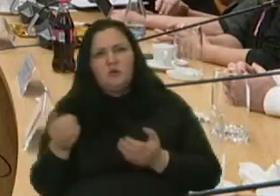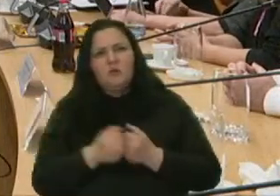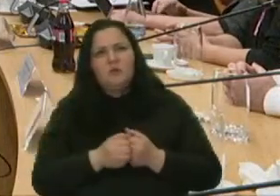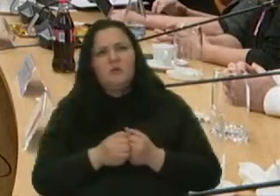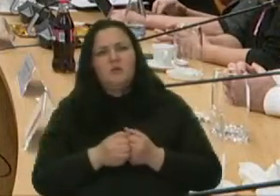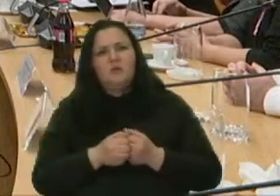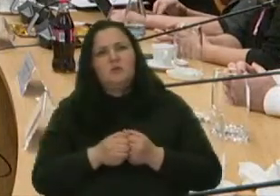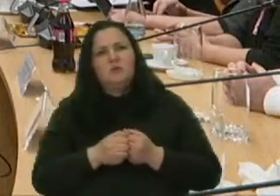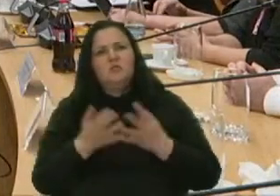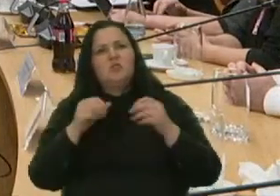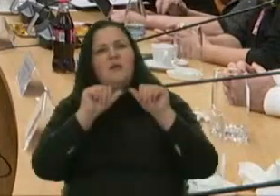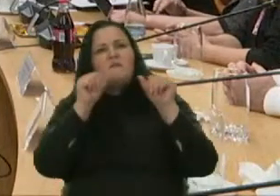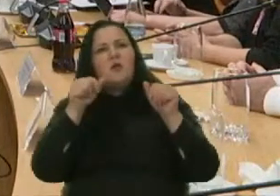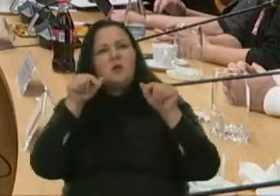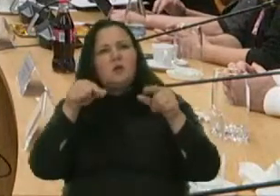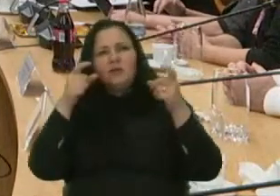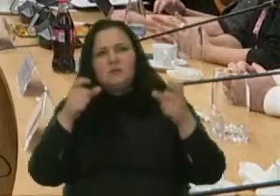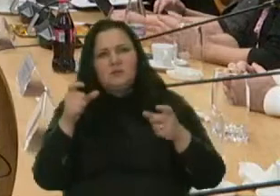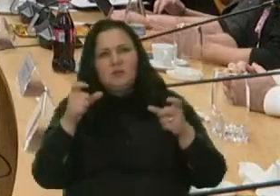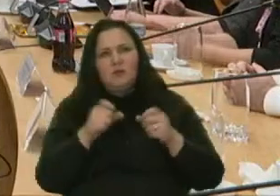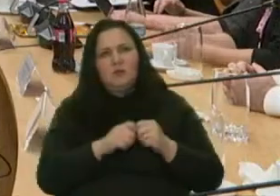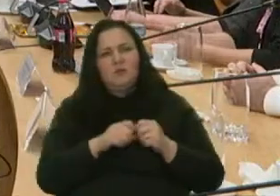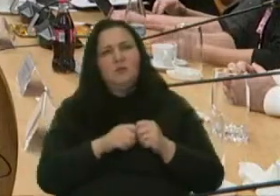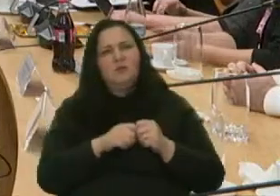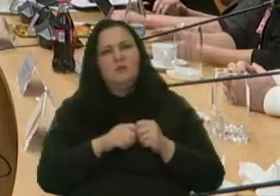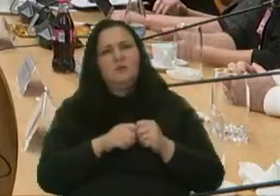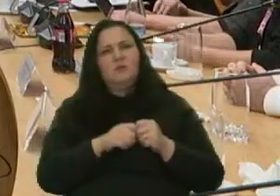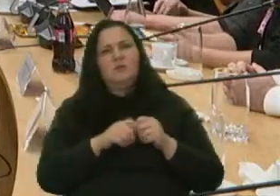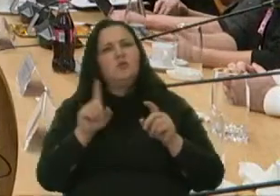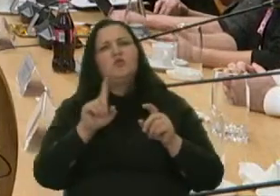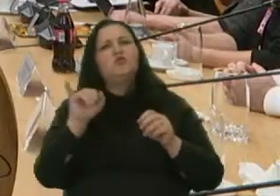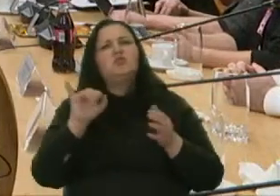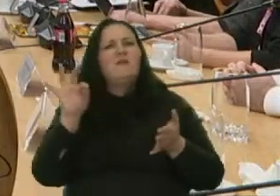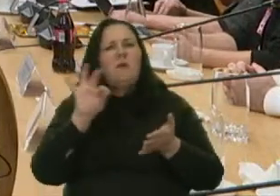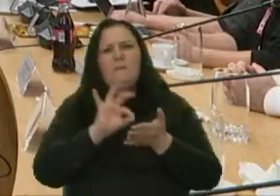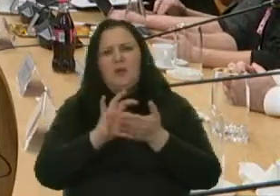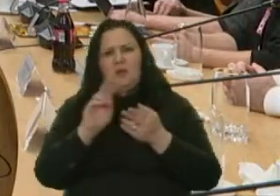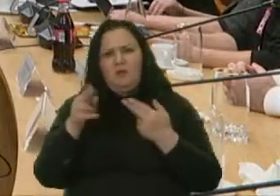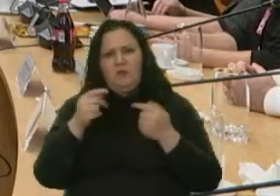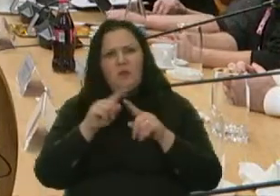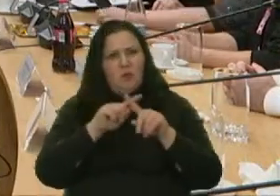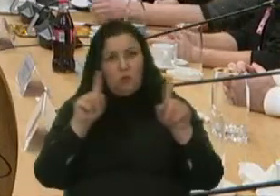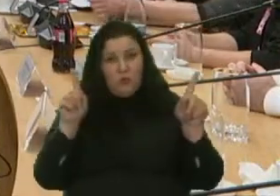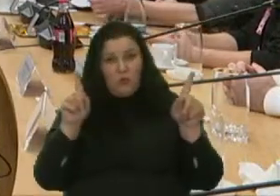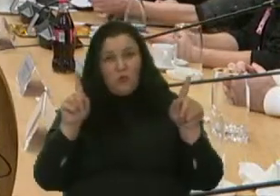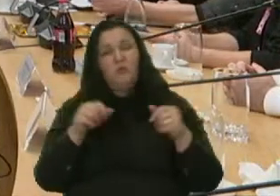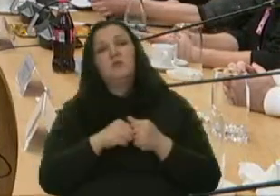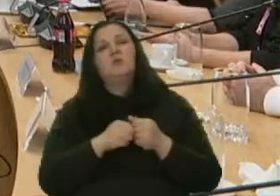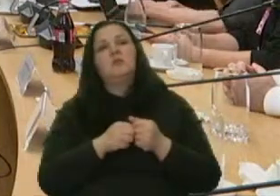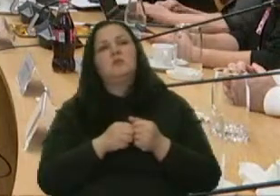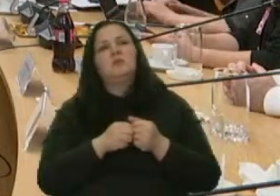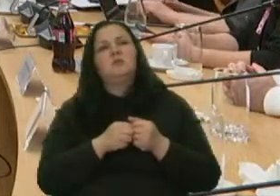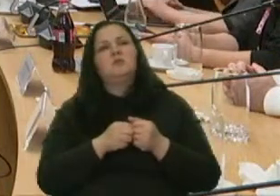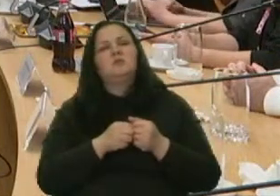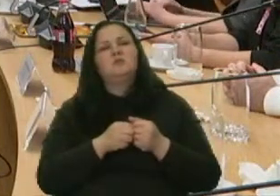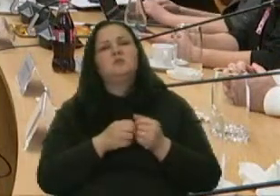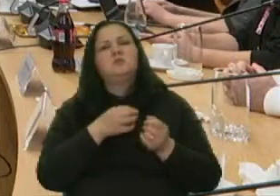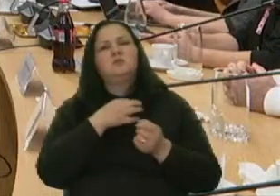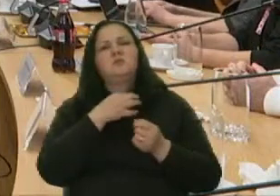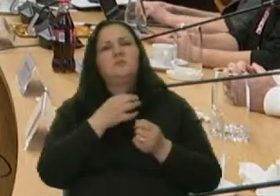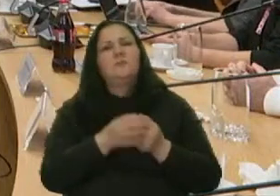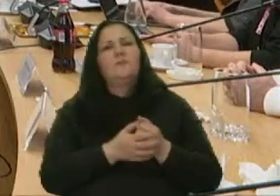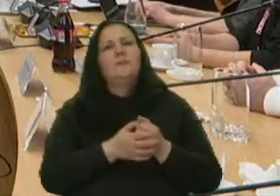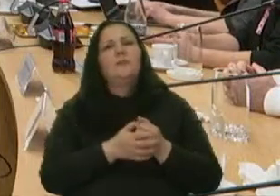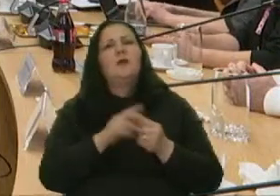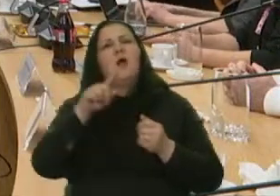în afara celor formulate în această sală dar nu de ce prezențe aaz aici și vreau să fie foarte clar nu Cei prezenți aici s au formulat criterii de acuzații de clientelism sau de